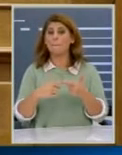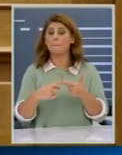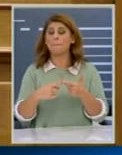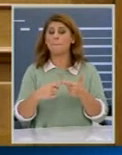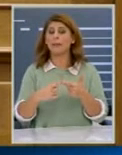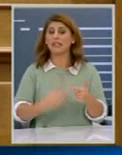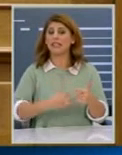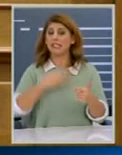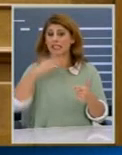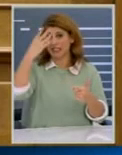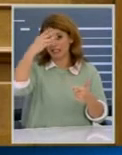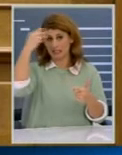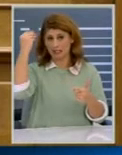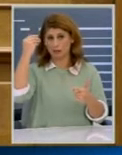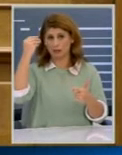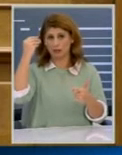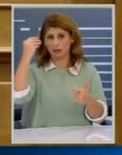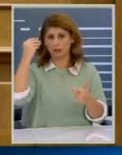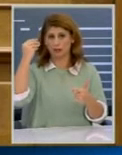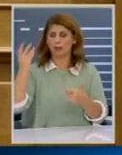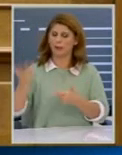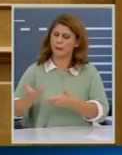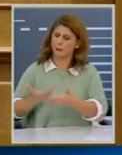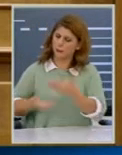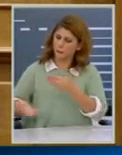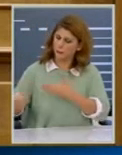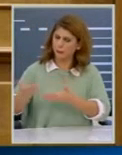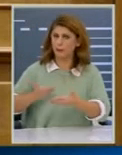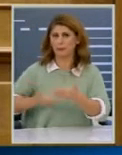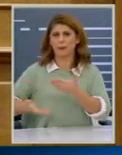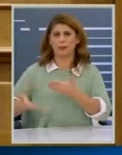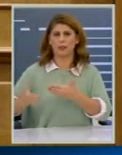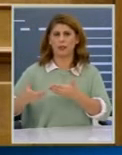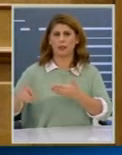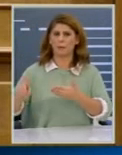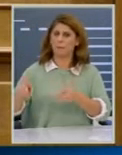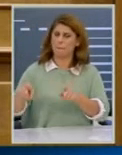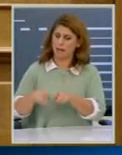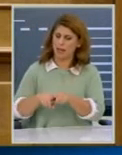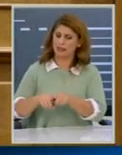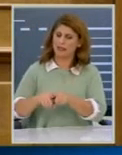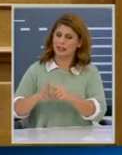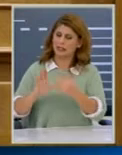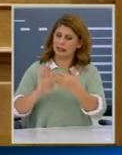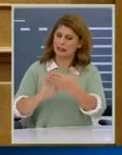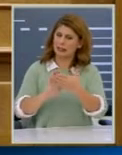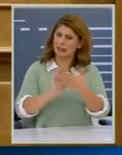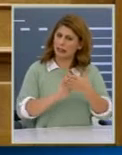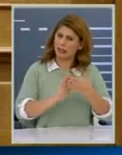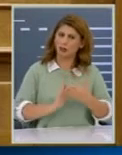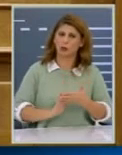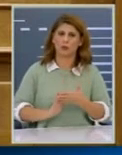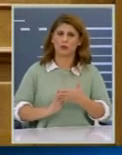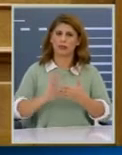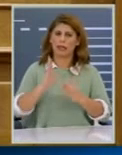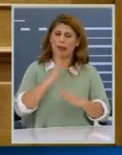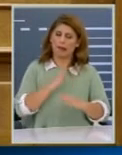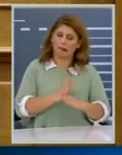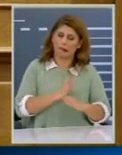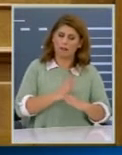Τσίπρα, συναλλαχθήκατε μαζί τους, τους συναντούσατε στα κρυφά.